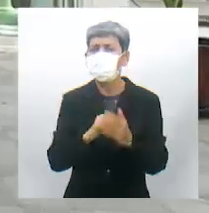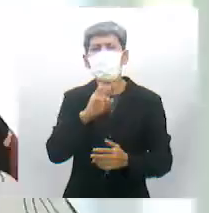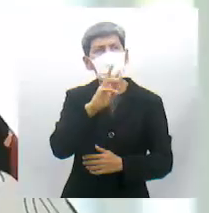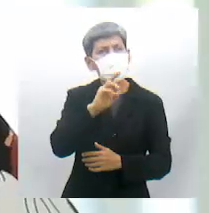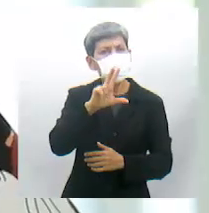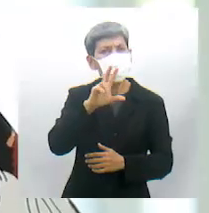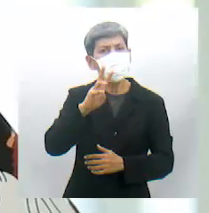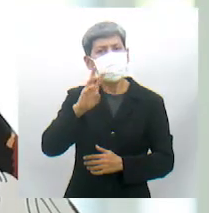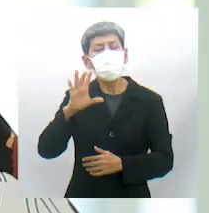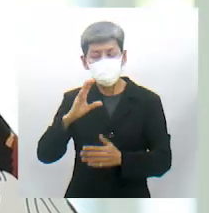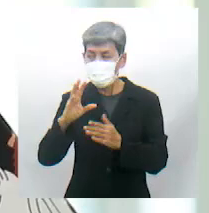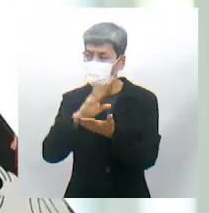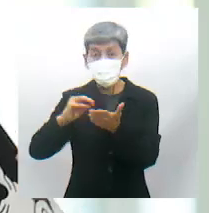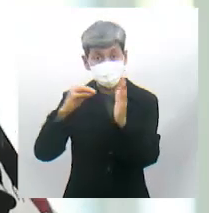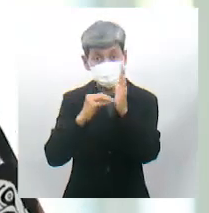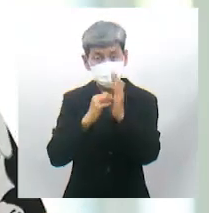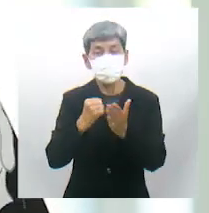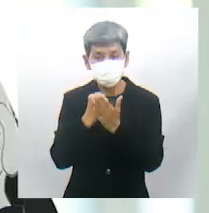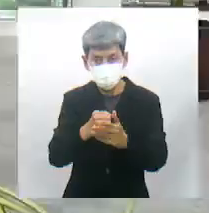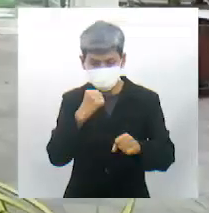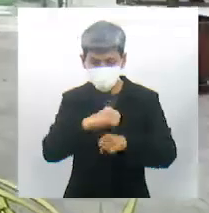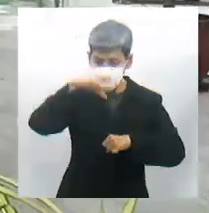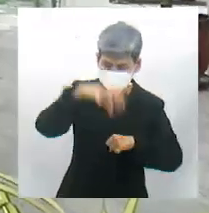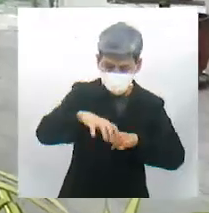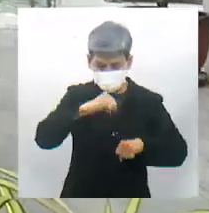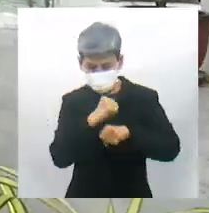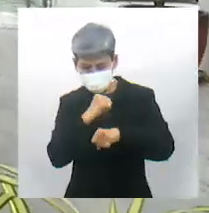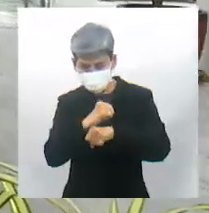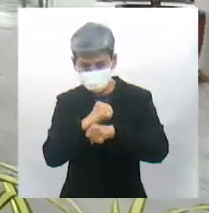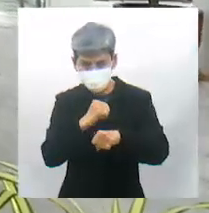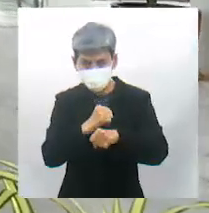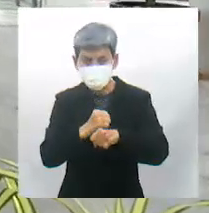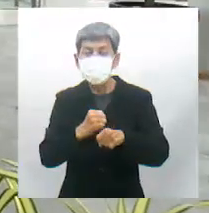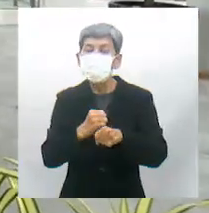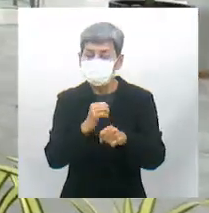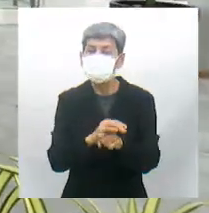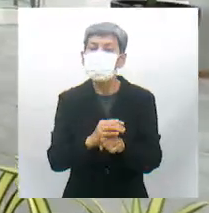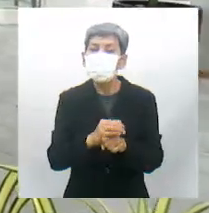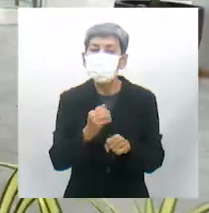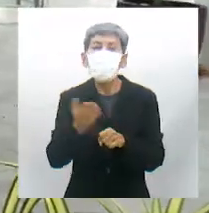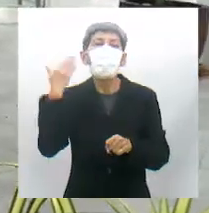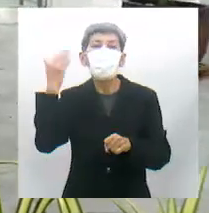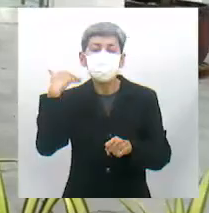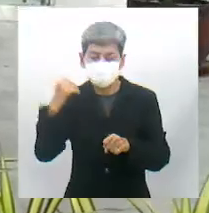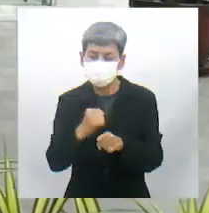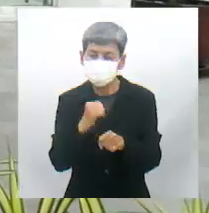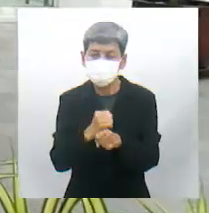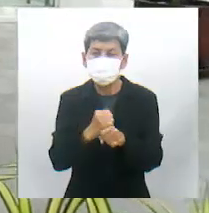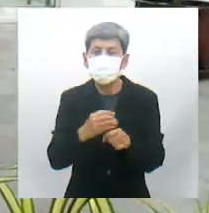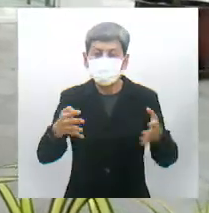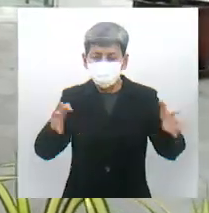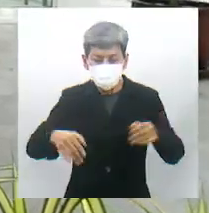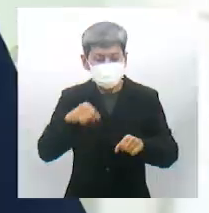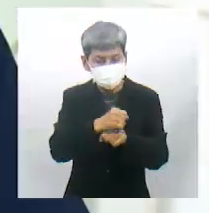65มองเทพเขามาช่วยสร้างตอนแรกเป็นฟาร์มมาก่อน เป็นฟาร์มมาก่อน สร้างฟาร์มปี